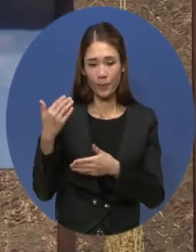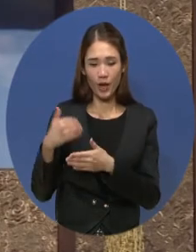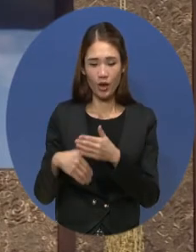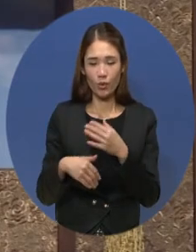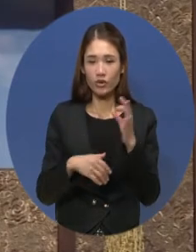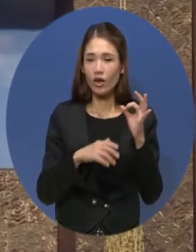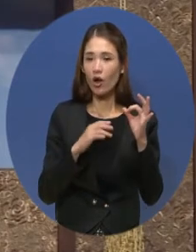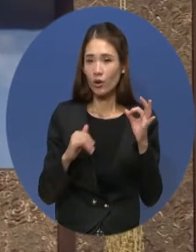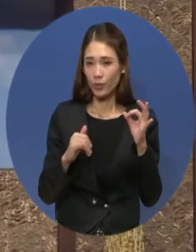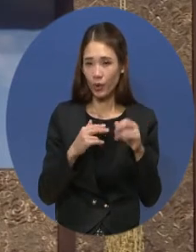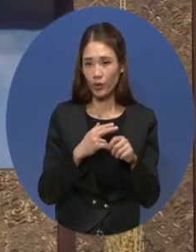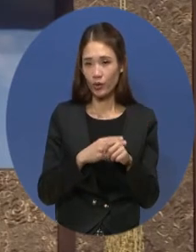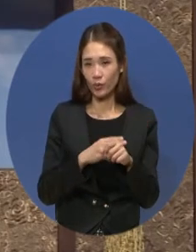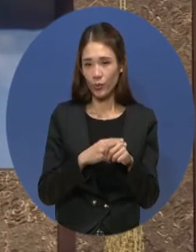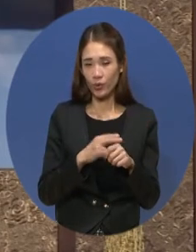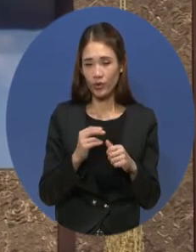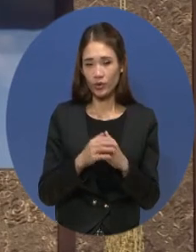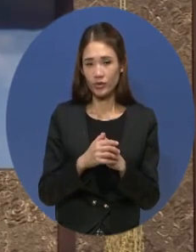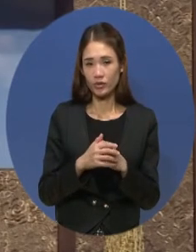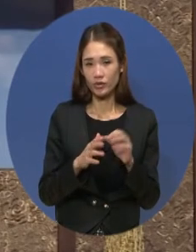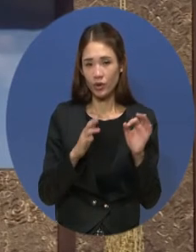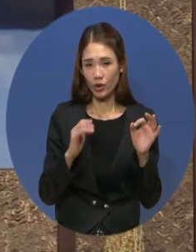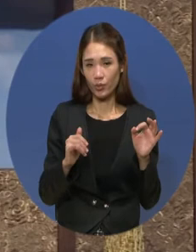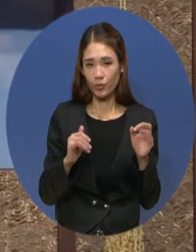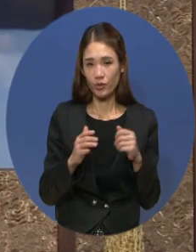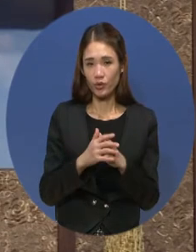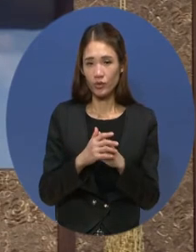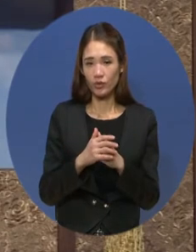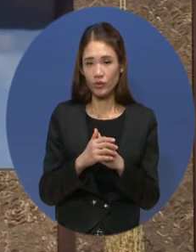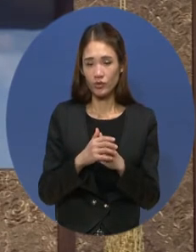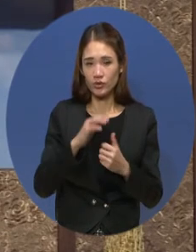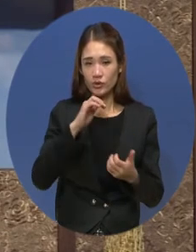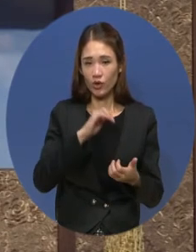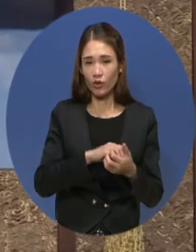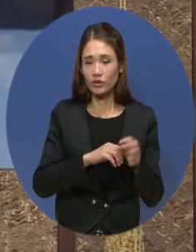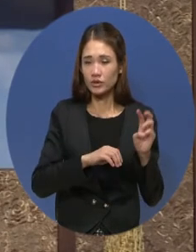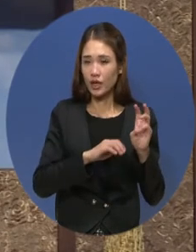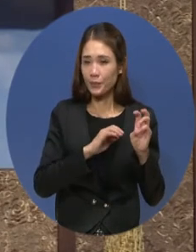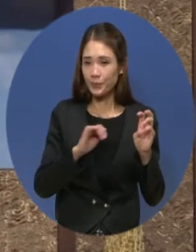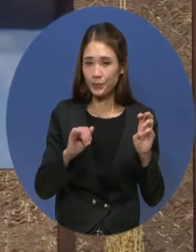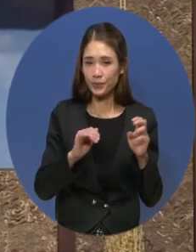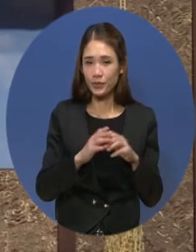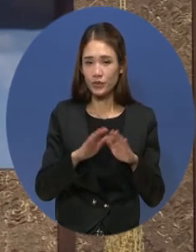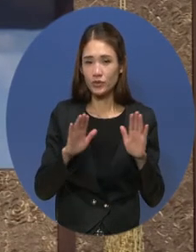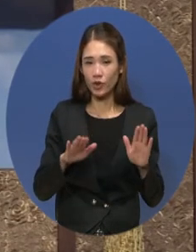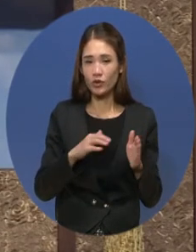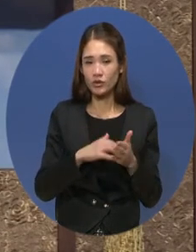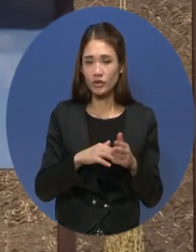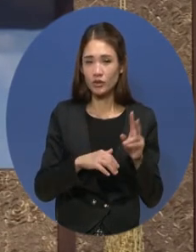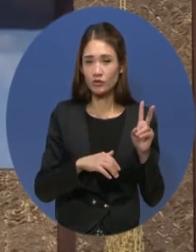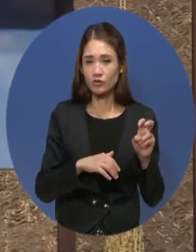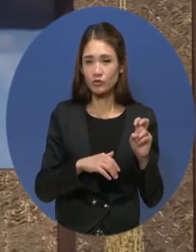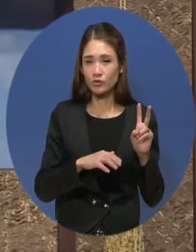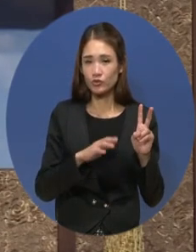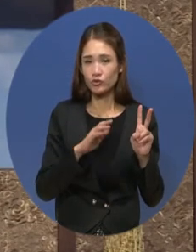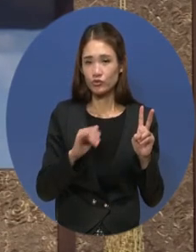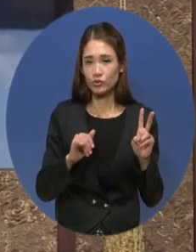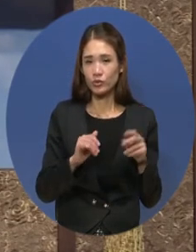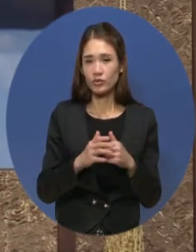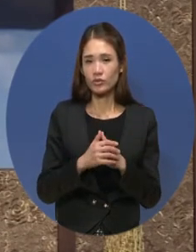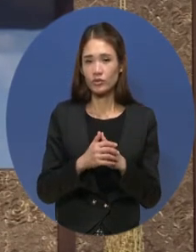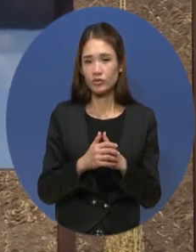있으세요 아 그래서 이제 열매의 괴사가 있는데 정원이 30명 인데 현재 22명이 계시구요